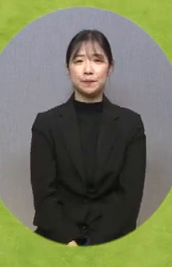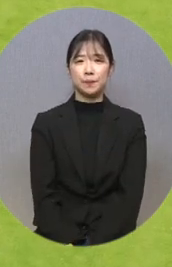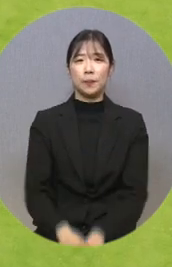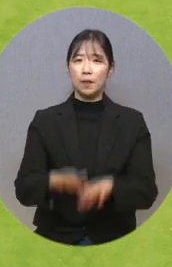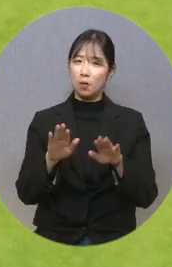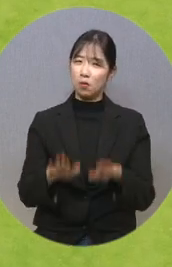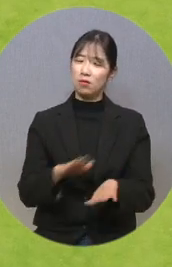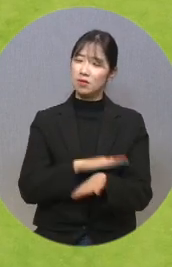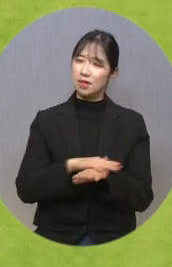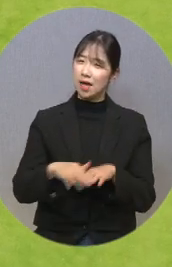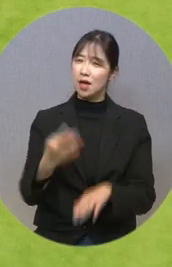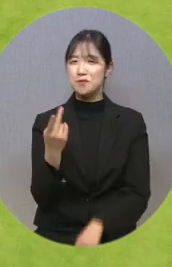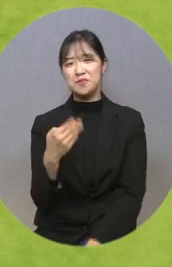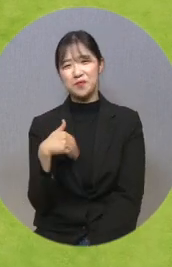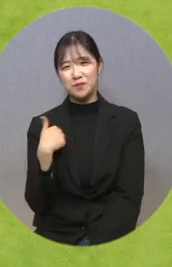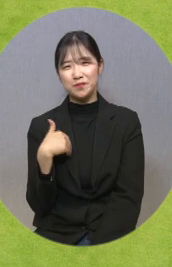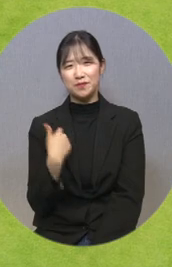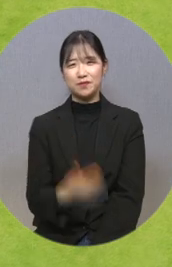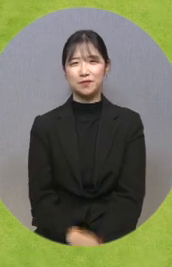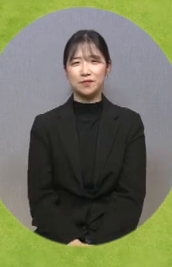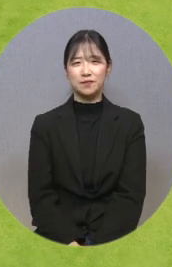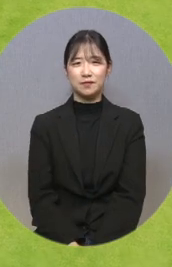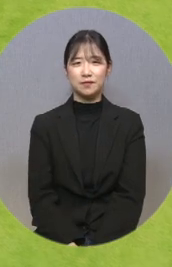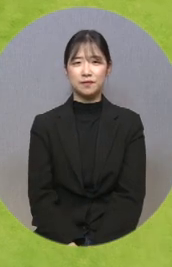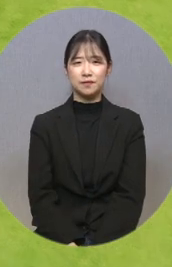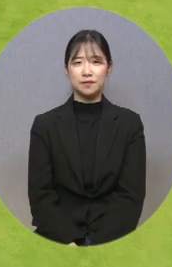오늘은 잘할지 모르겠지만.